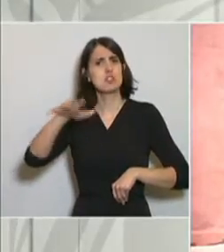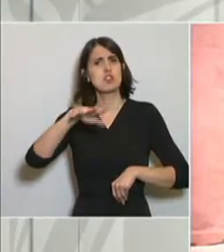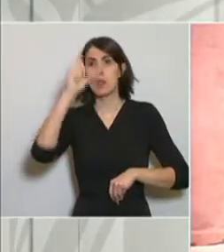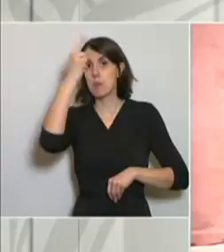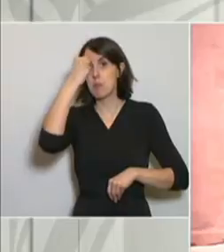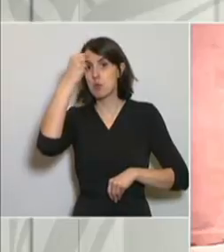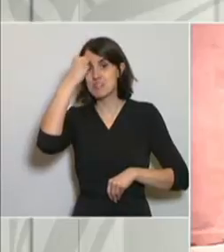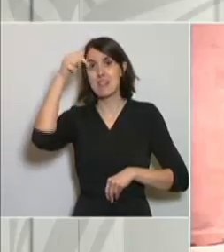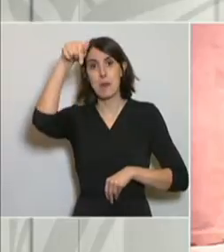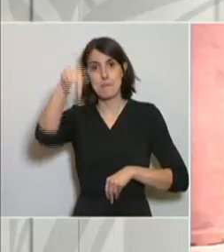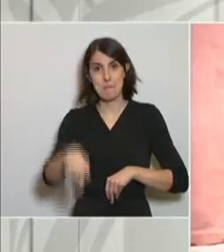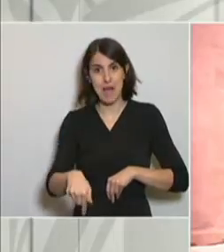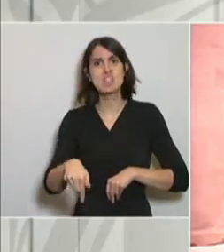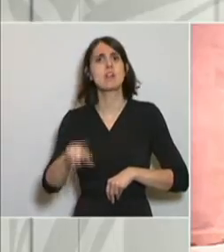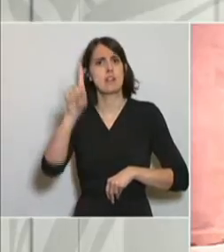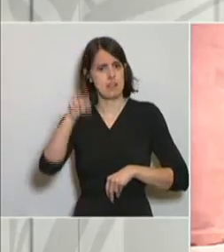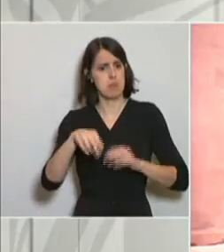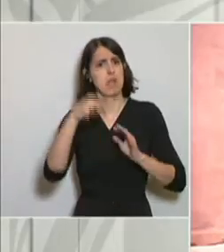que també pogués passar en aquesta fase 1.